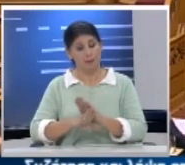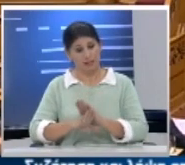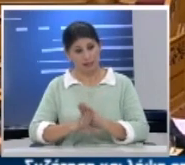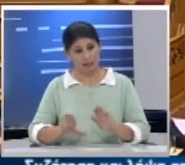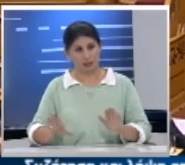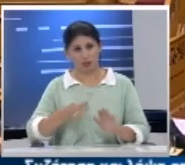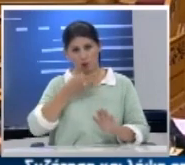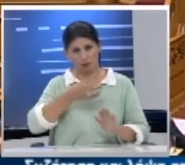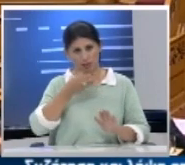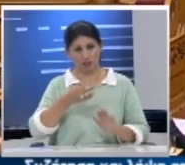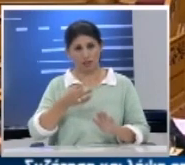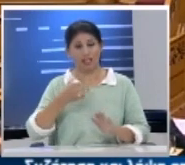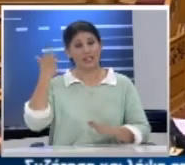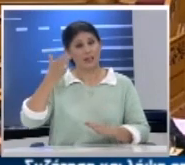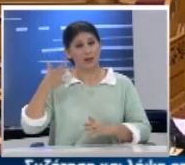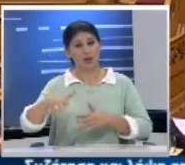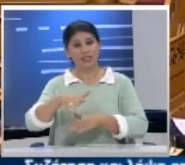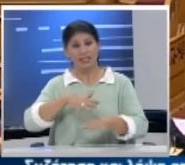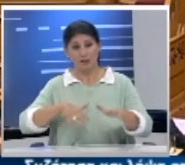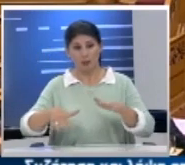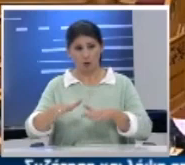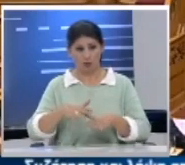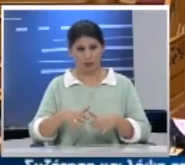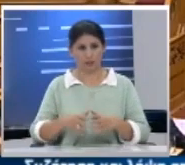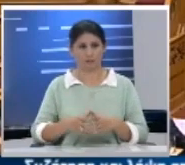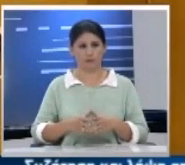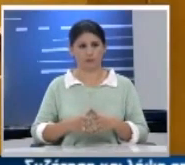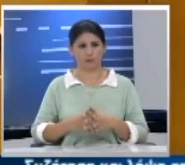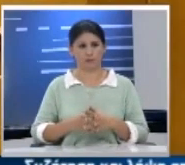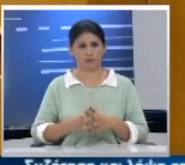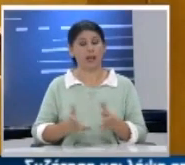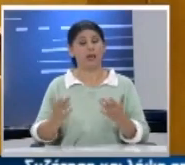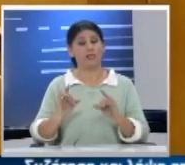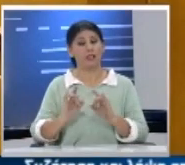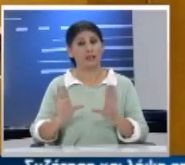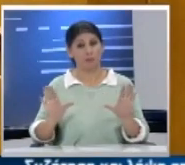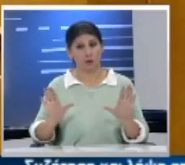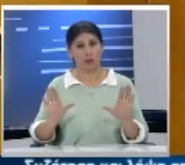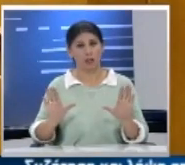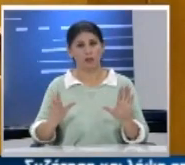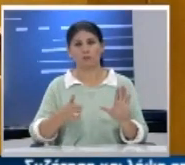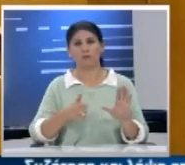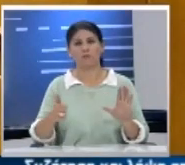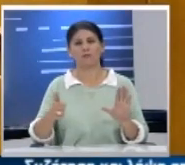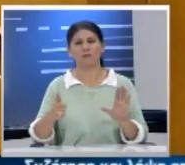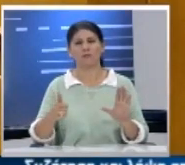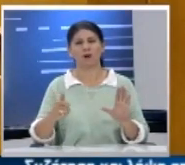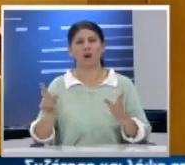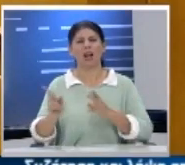τα 15 λεπτά. Κανένας άλλος κοινοβουλευτικός εκπρόσωπος δεν έχει μιλήσει. Σας παρακαλώ, κύριε Πολάκη.